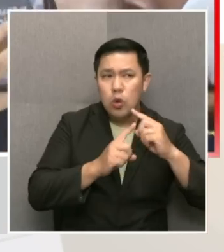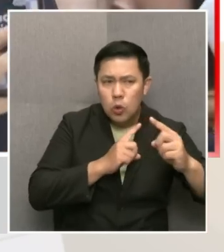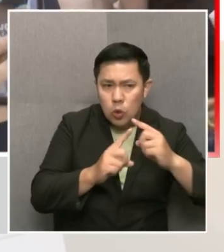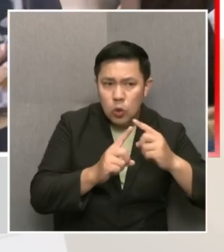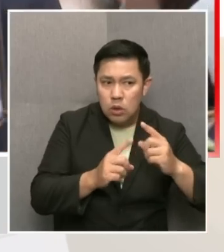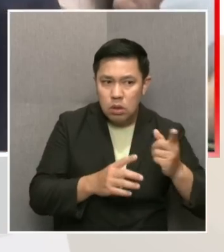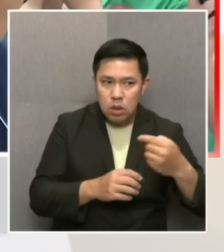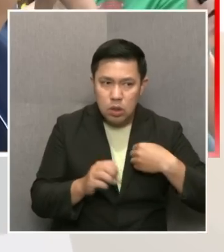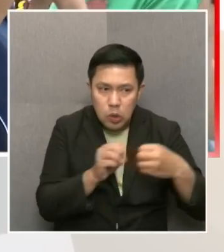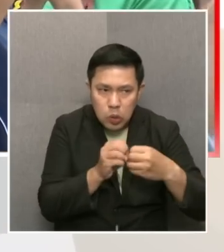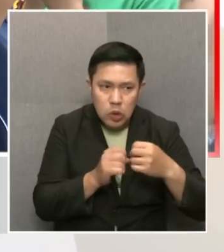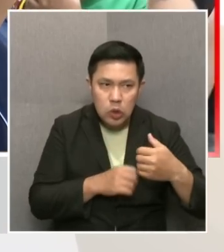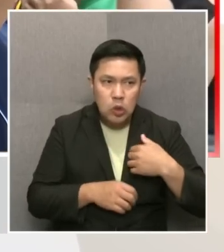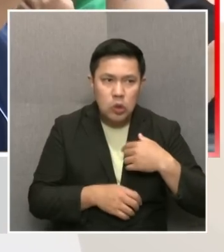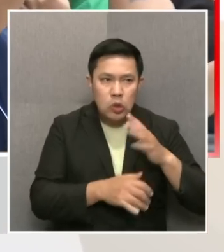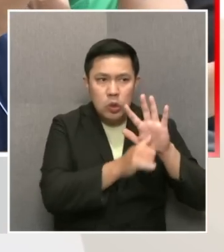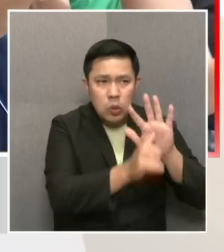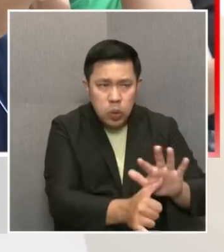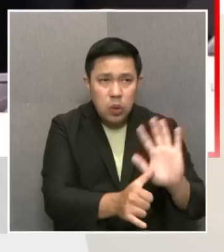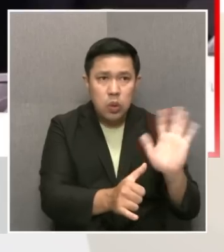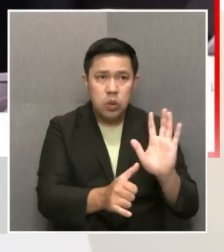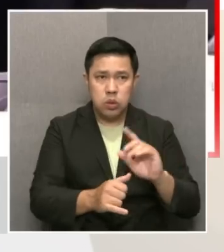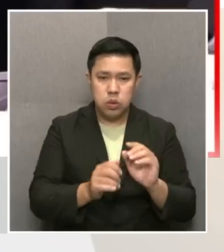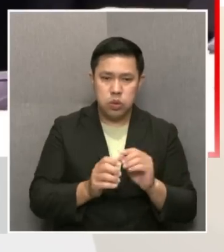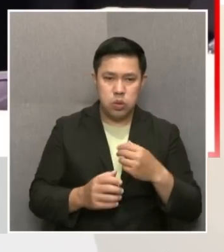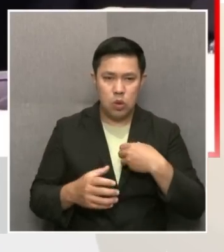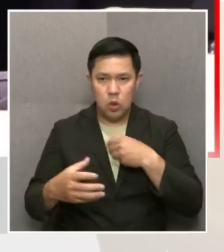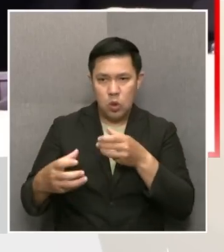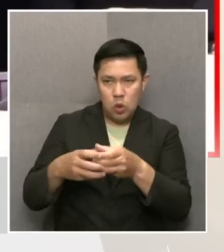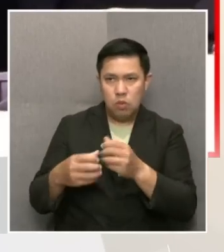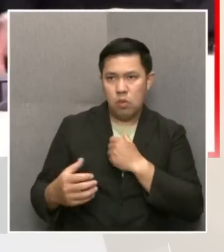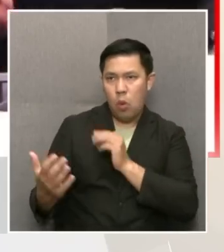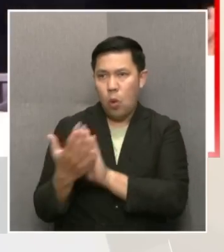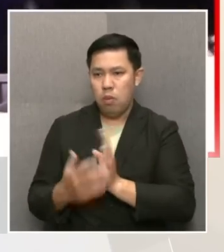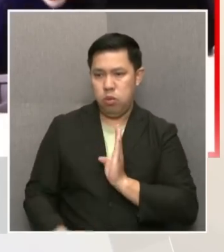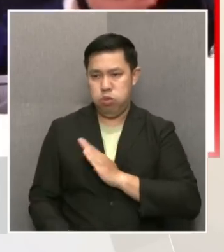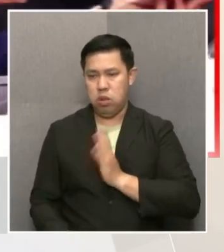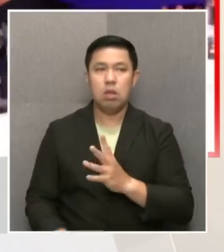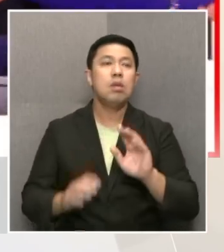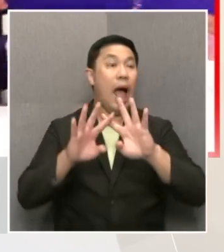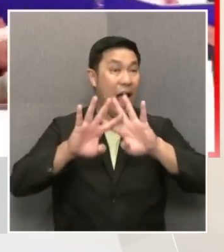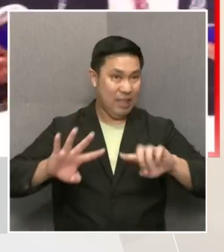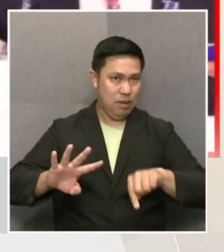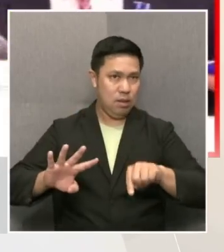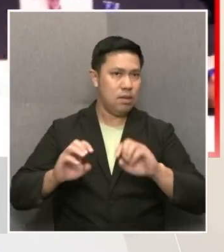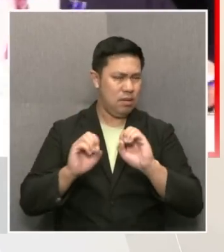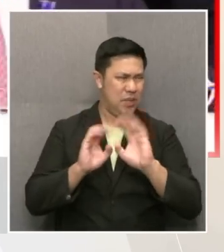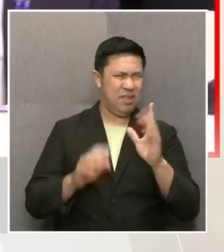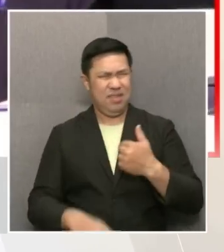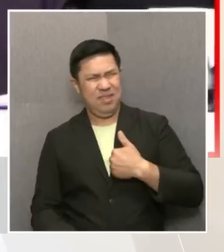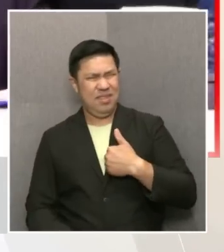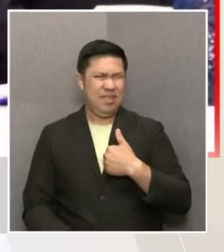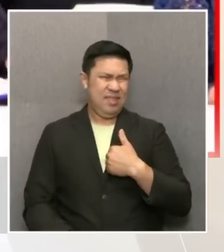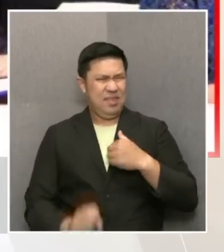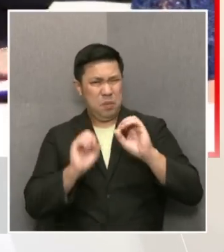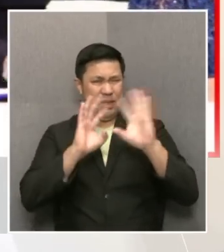ไม่ไปกดดันกันโดยไม่เข้าไปเป็นฝักเป็นฝ่ายกับมหาอำนาจทำให้อาเซียนซึ่งขณะนี้นะครับมีความไม่มั่นใจใน